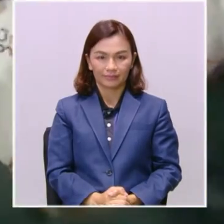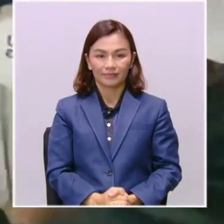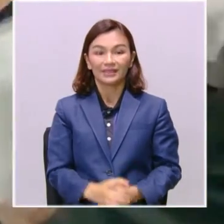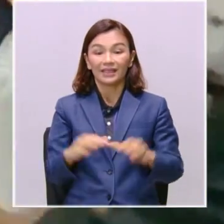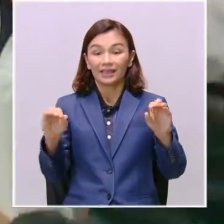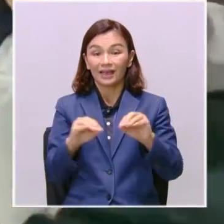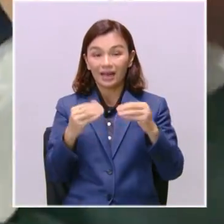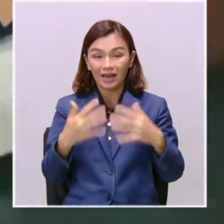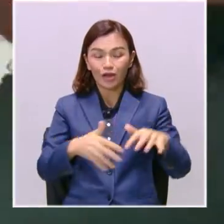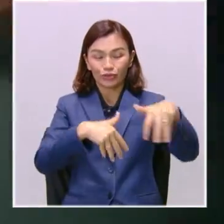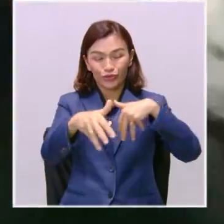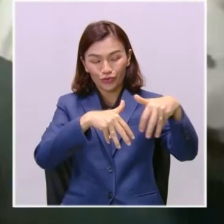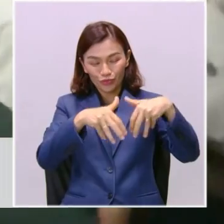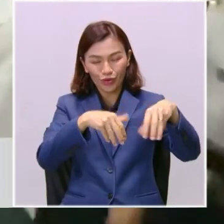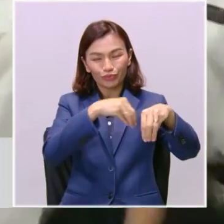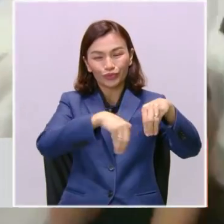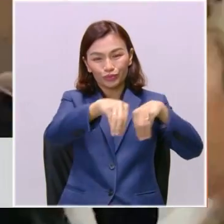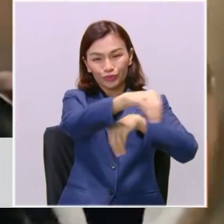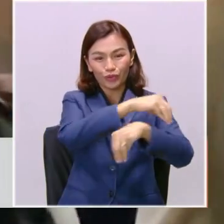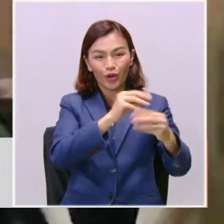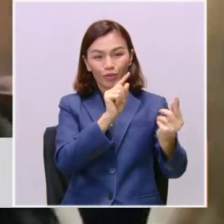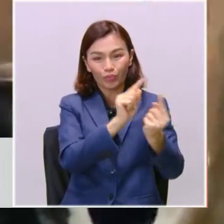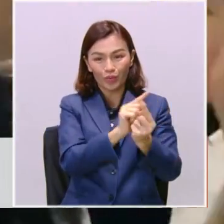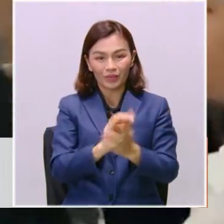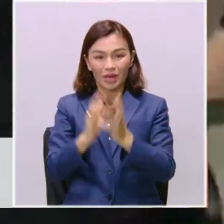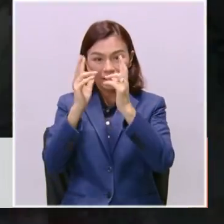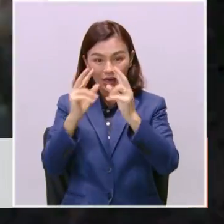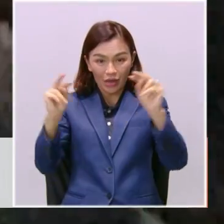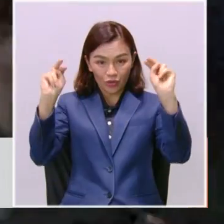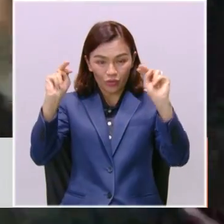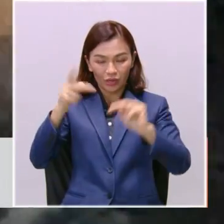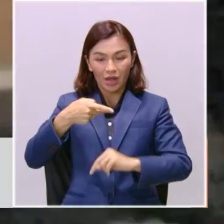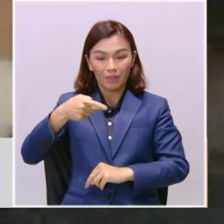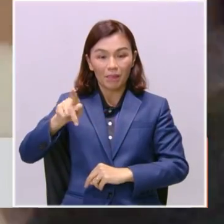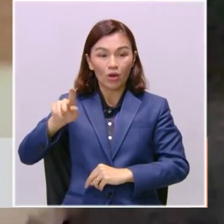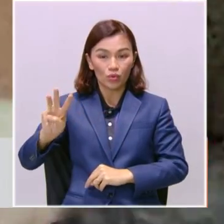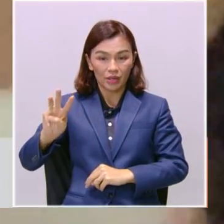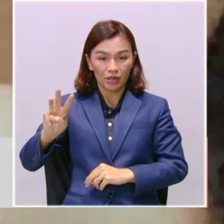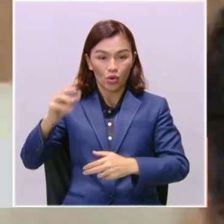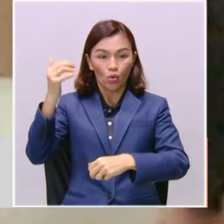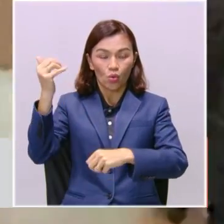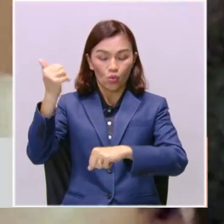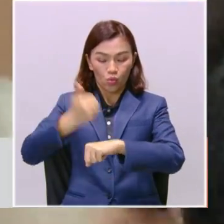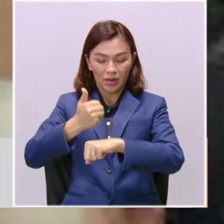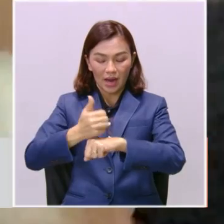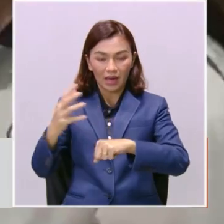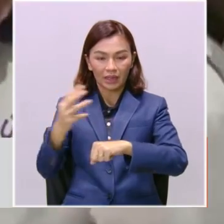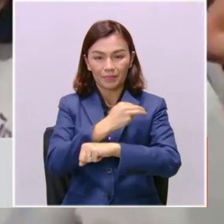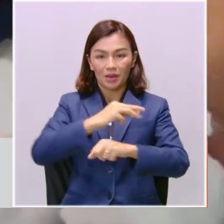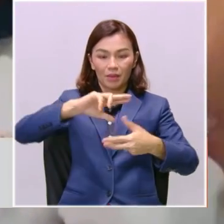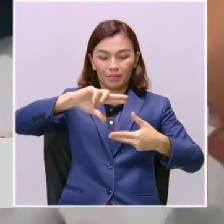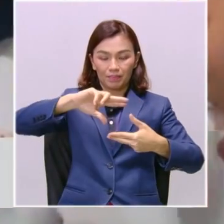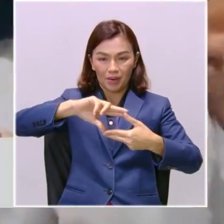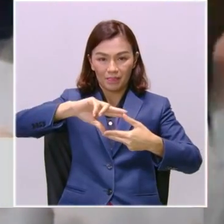ที่ท่ามกลางประชาชนเลยด้วยนะคะส่วนความเคลื่อนไหวของพลเอกประวิตรวงษ์สุวรรณหัวหน้าพรรคพลังประชารัฐค่ะยังคงใช้กลยุ